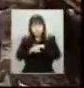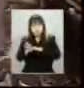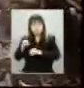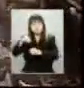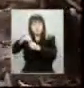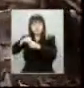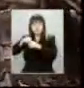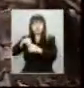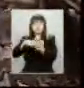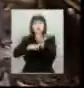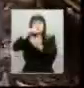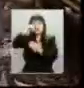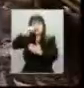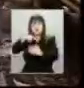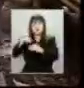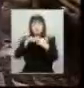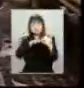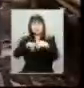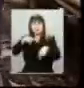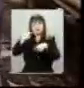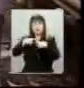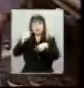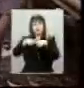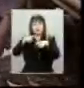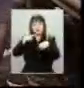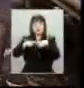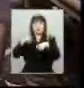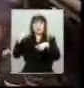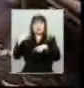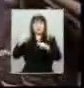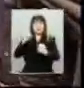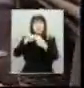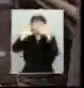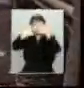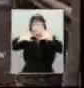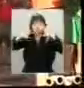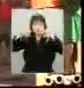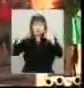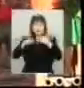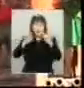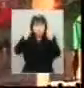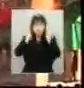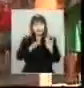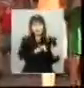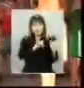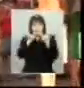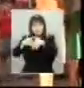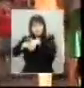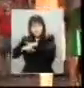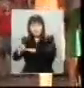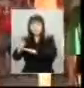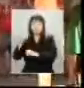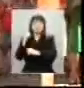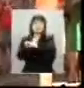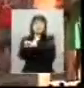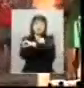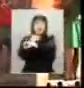ไปอย่างยากลำบากพร้อมกับแสดงความเป็นห่วงกรณีผู้อพยพบางส่วนหลบหนีออกไปทำงานภายน